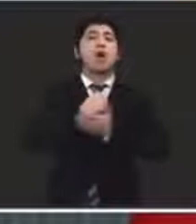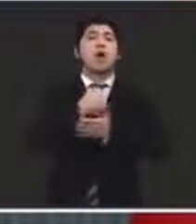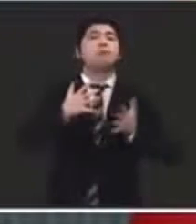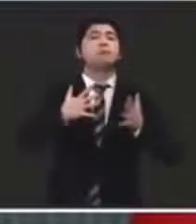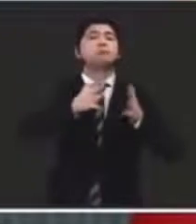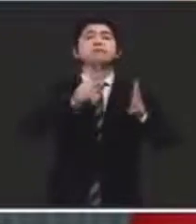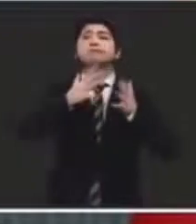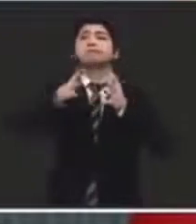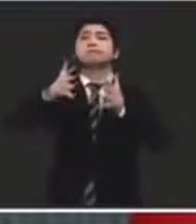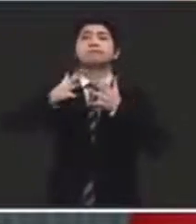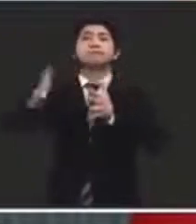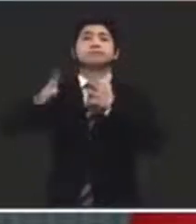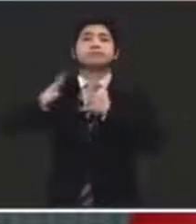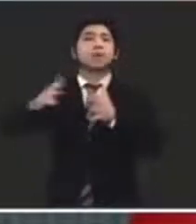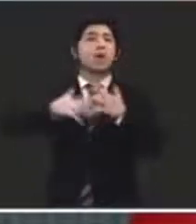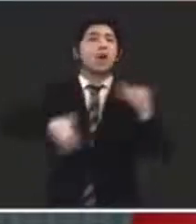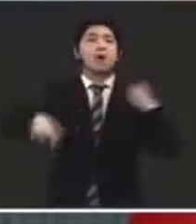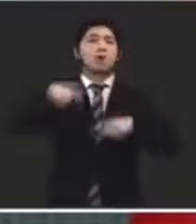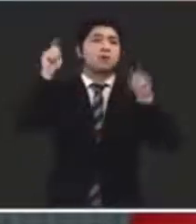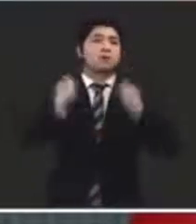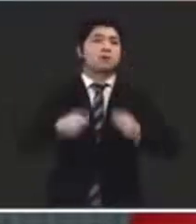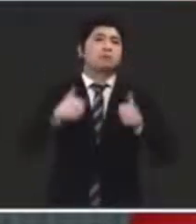ihracatını gerçekleştirdik